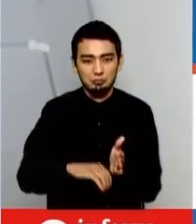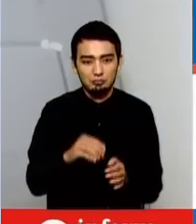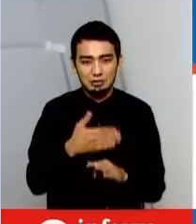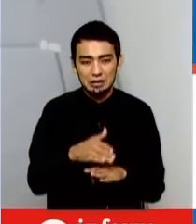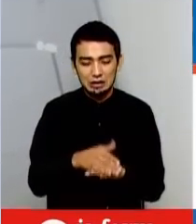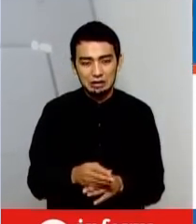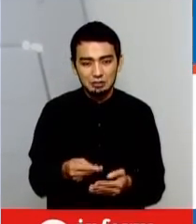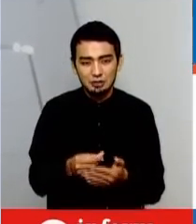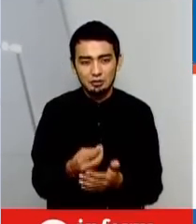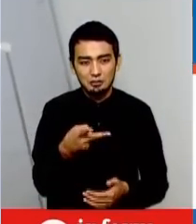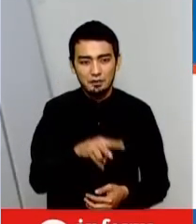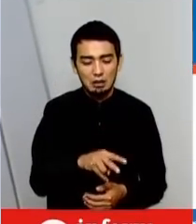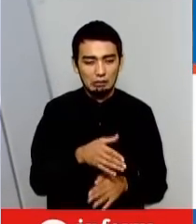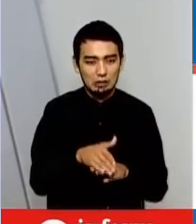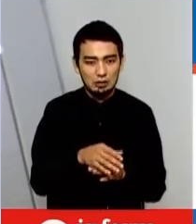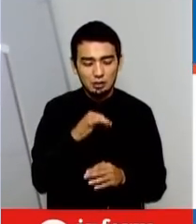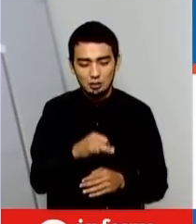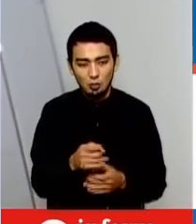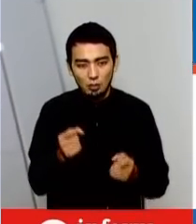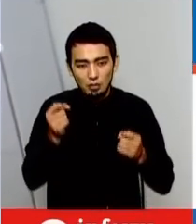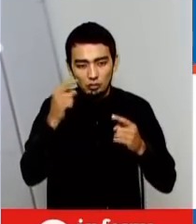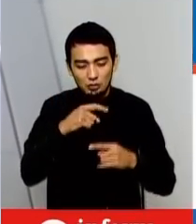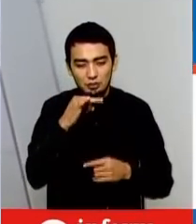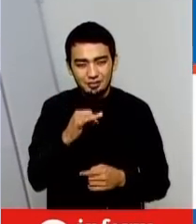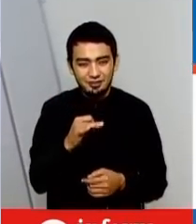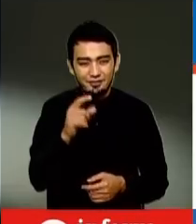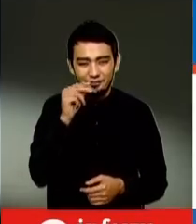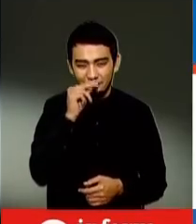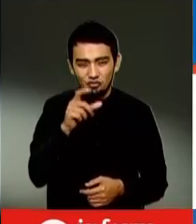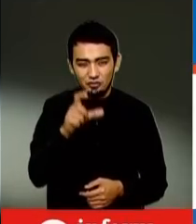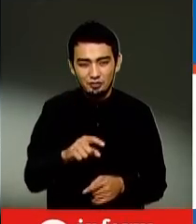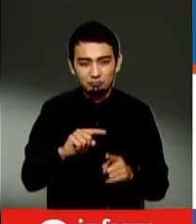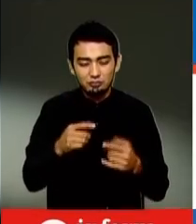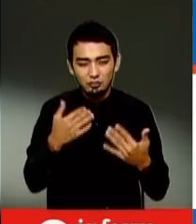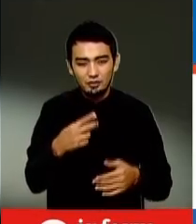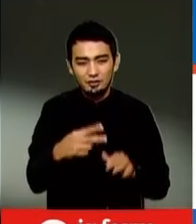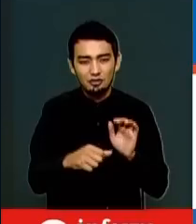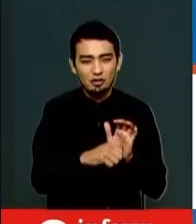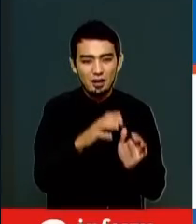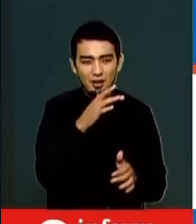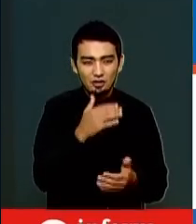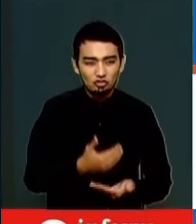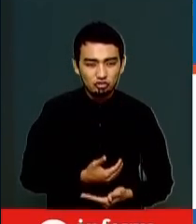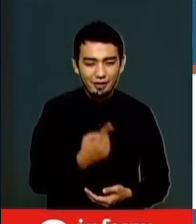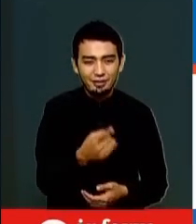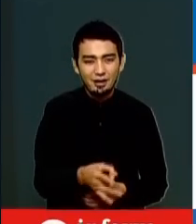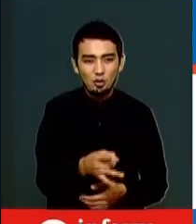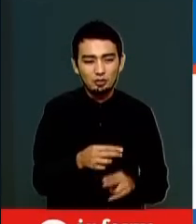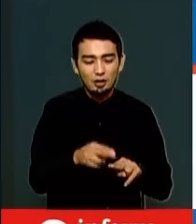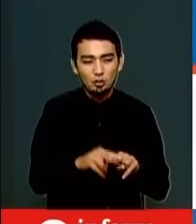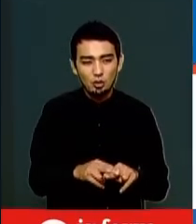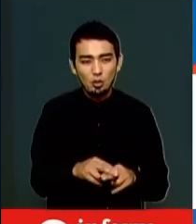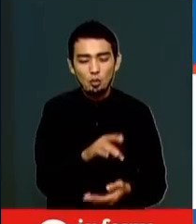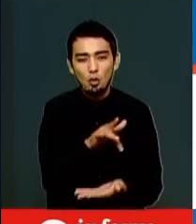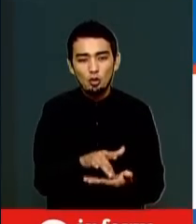счет погашения двух кредитов. Оперативники установили подозреваемого. Им оказался 26-летний житель одного из районов, который снимал в